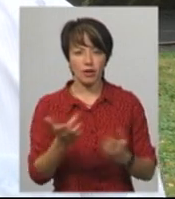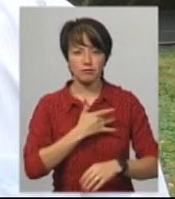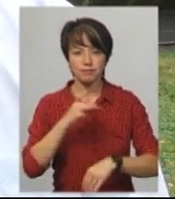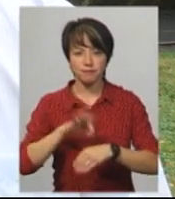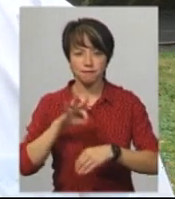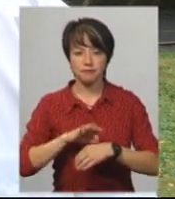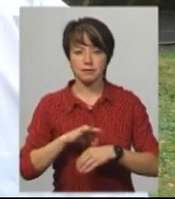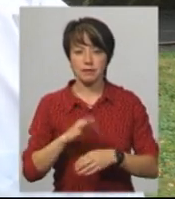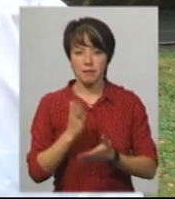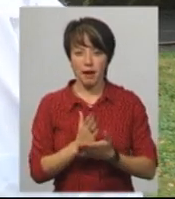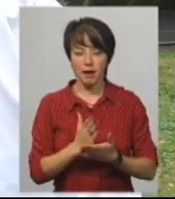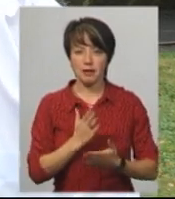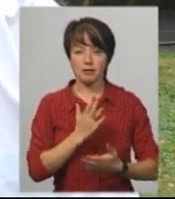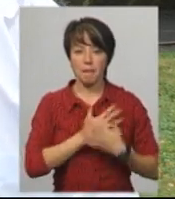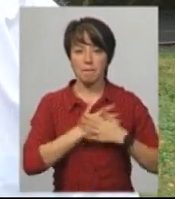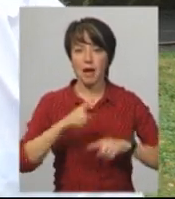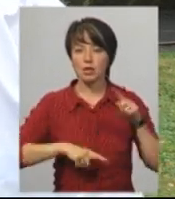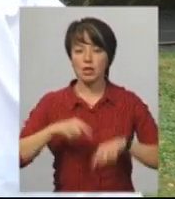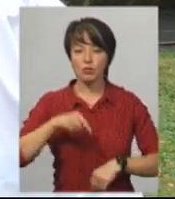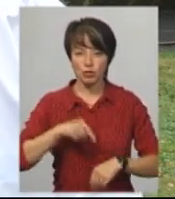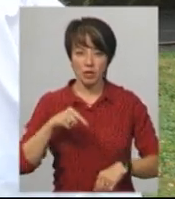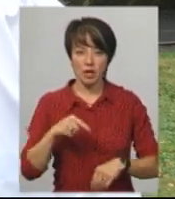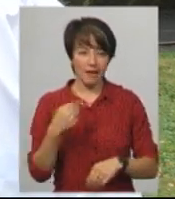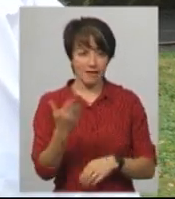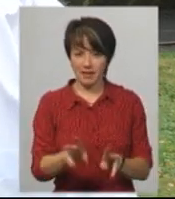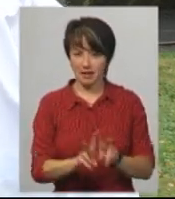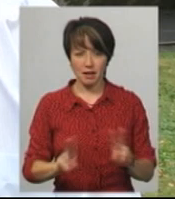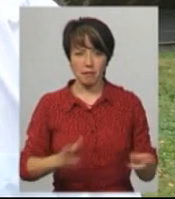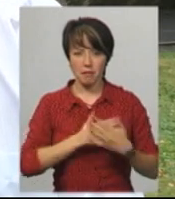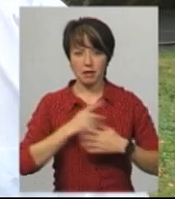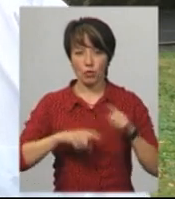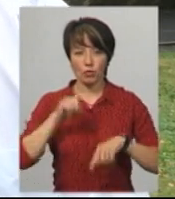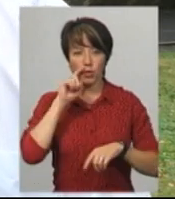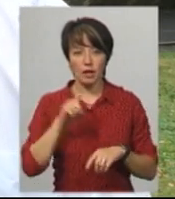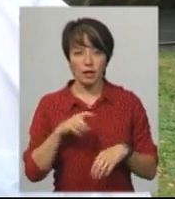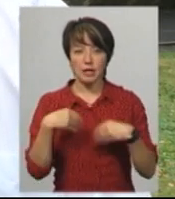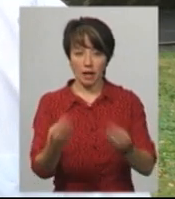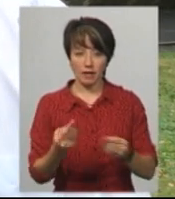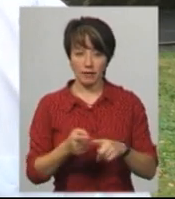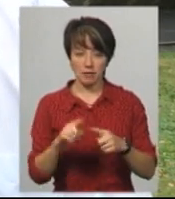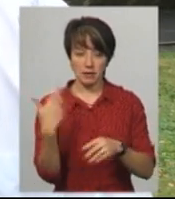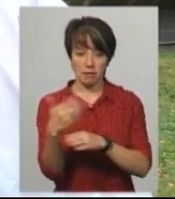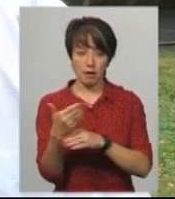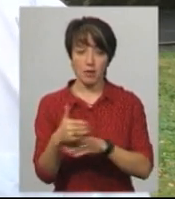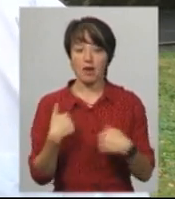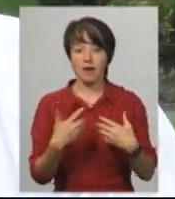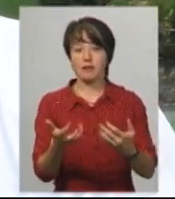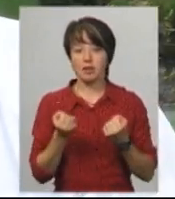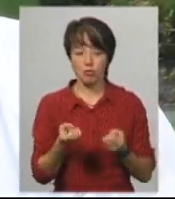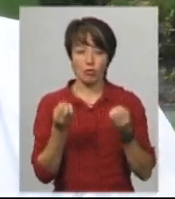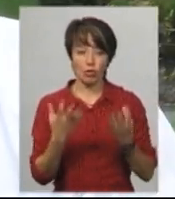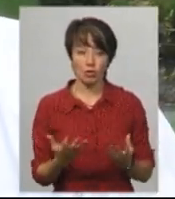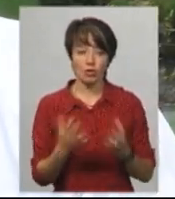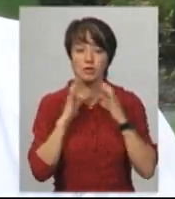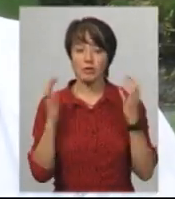ну, маєте такі патріотичні почуття, та й він такий самий патріот України, нати вам цей прапор. Я його взяв, просто я